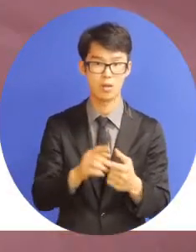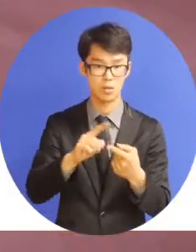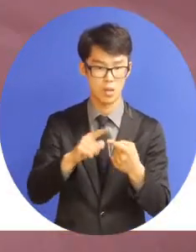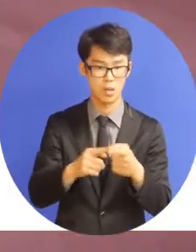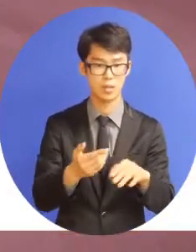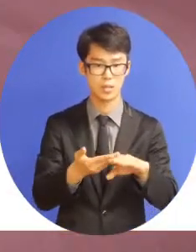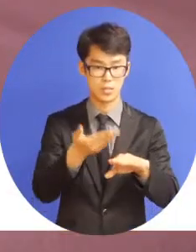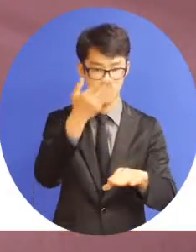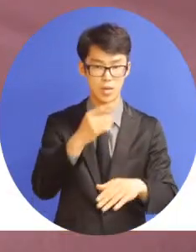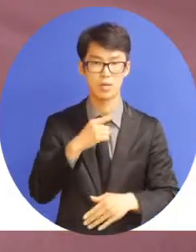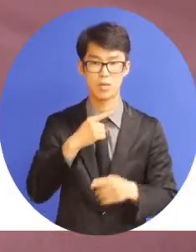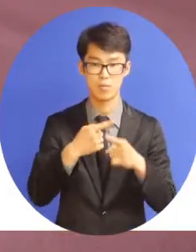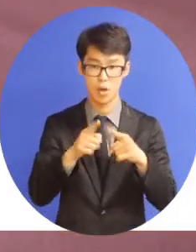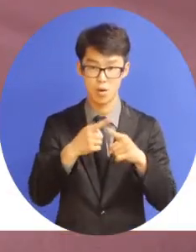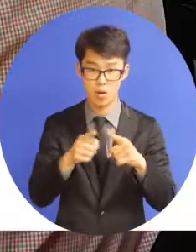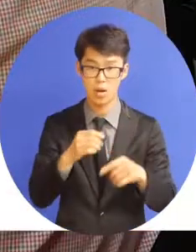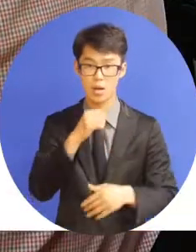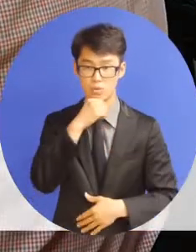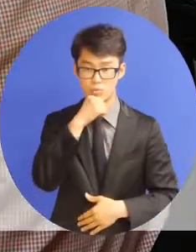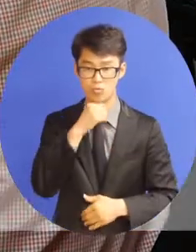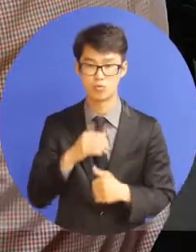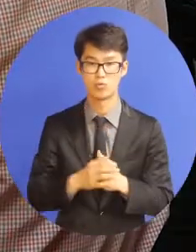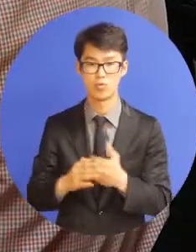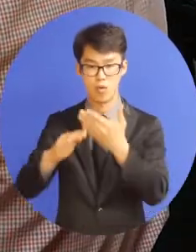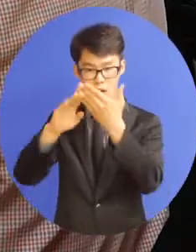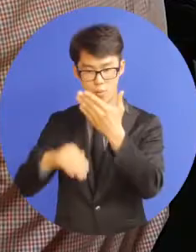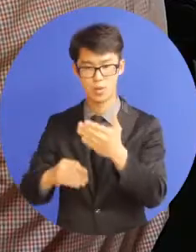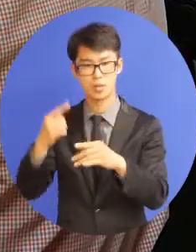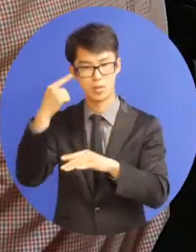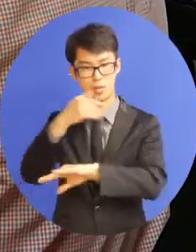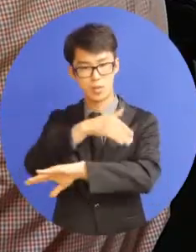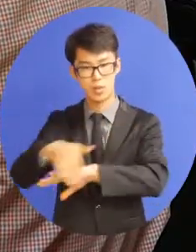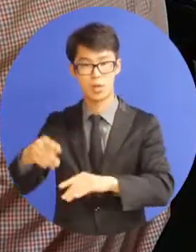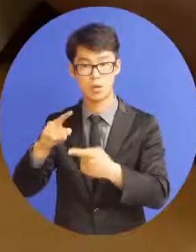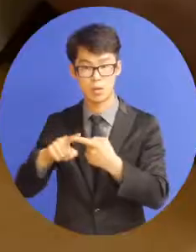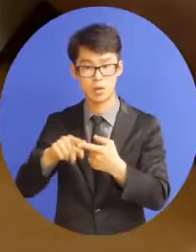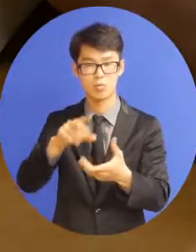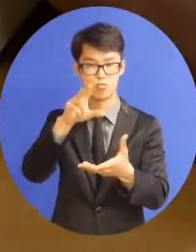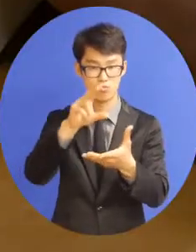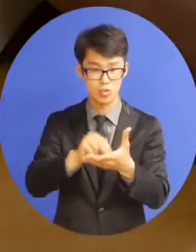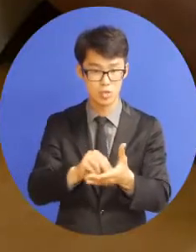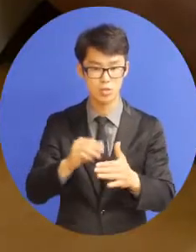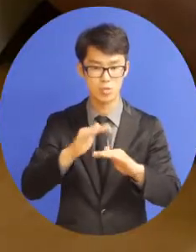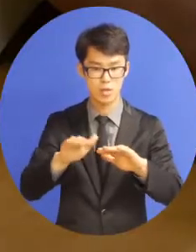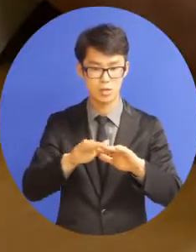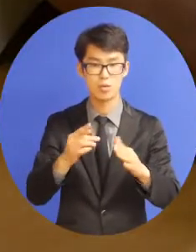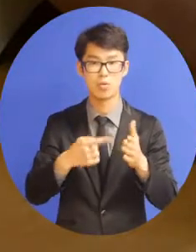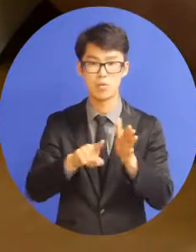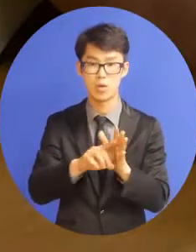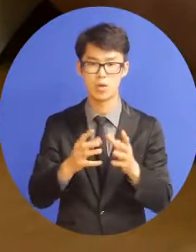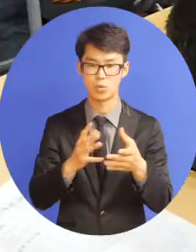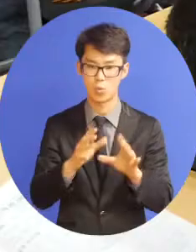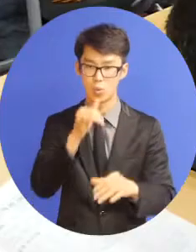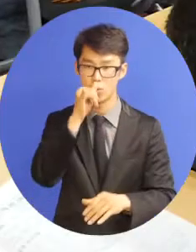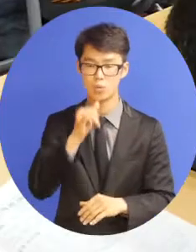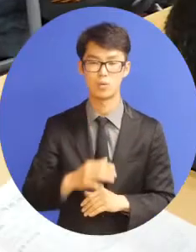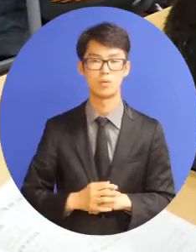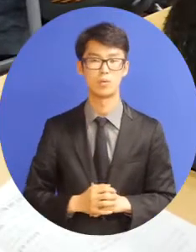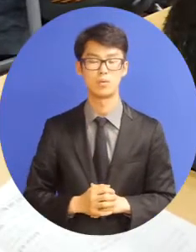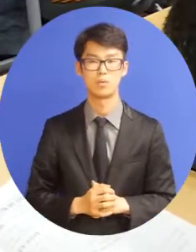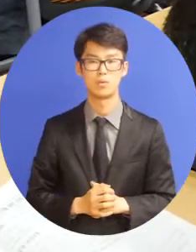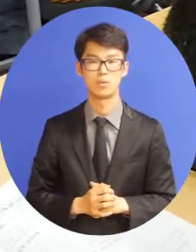실적과 하반기 업무 계획을 보고하고 문제점과 앞으로 추진해야 될 사항에 대해 토론하고 방향을